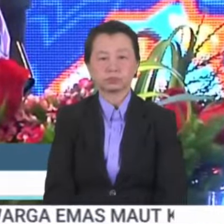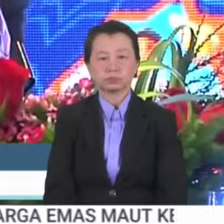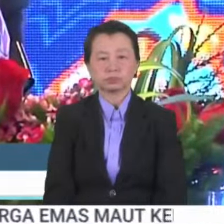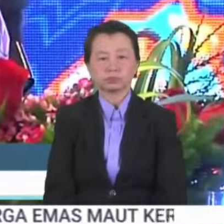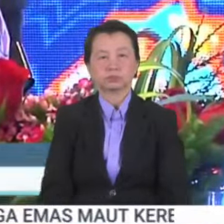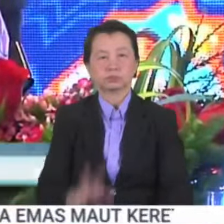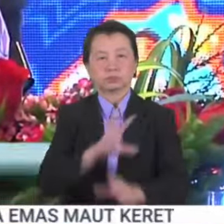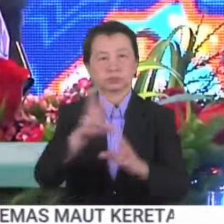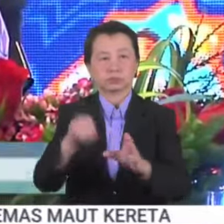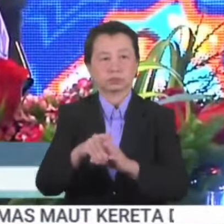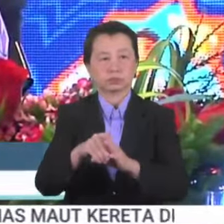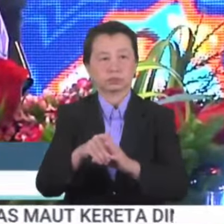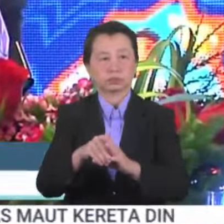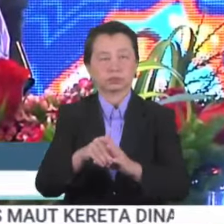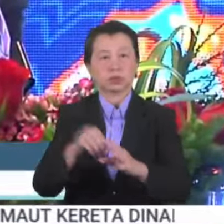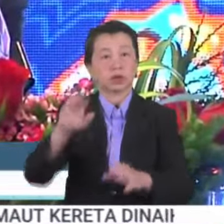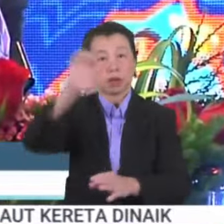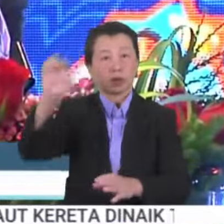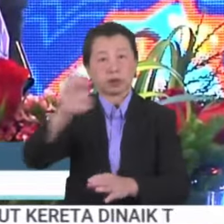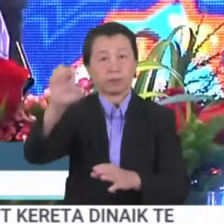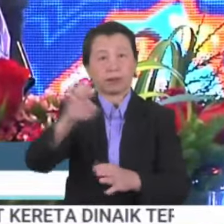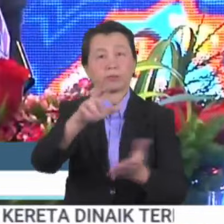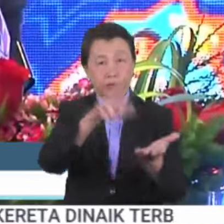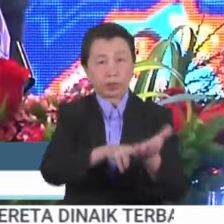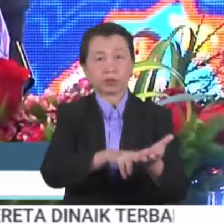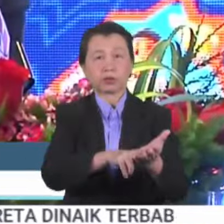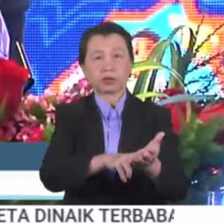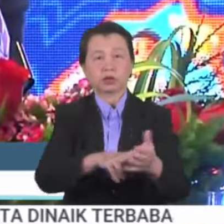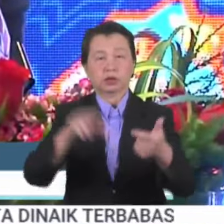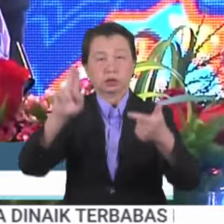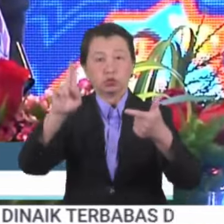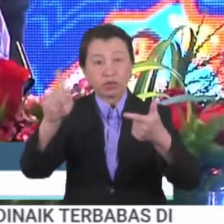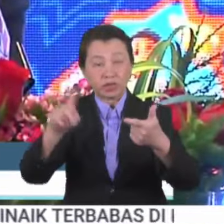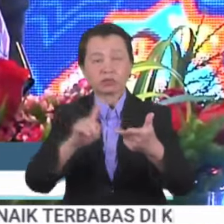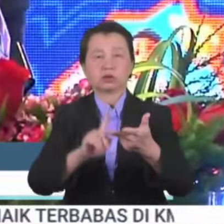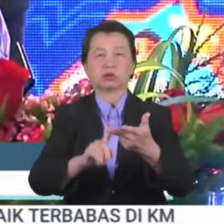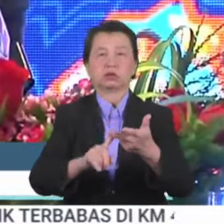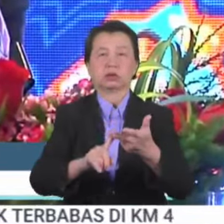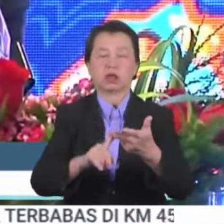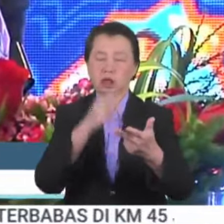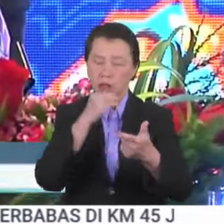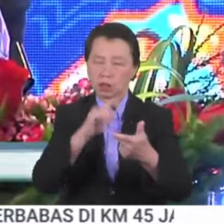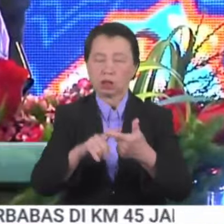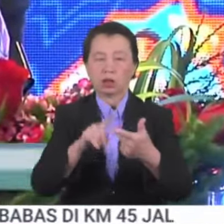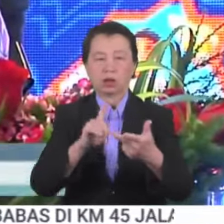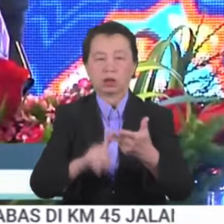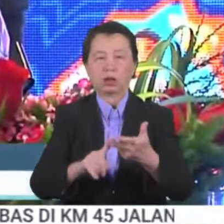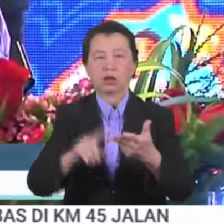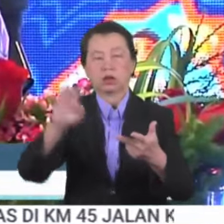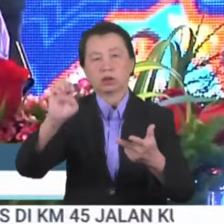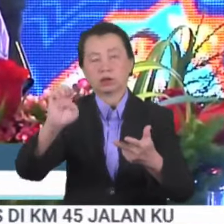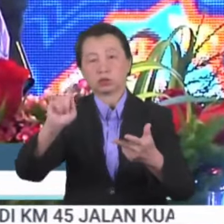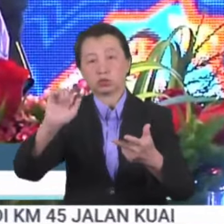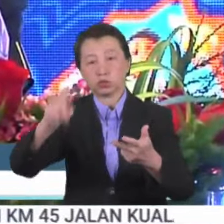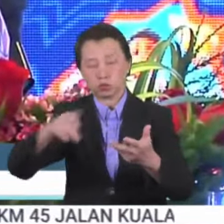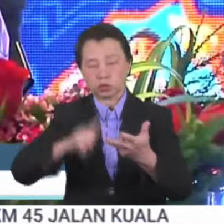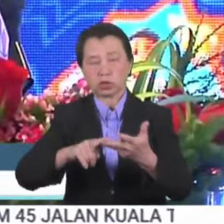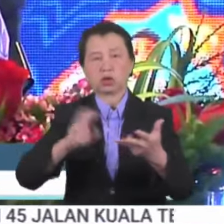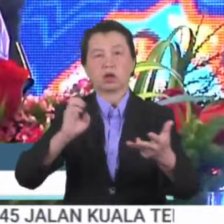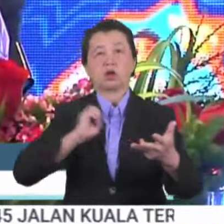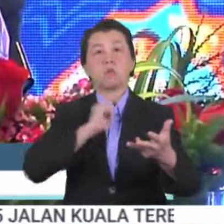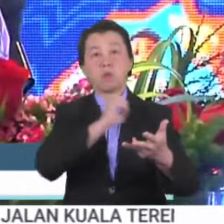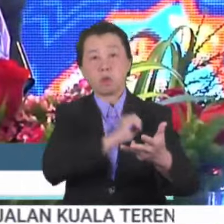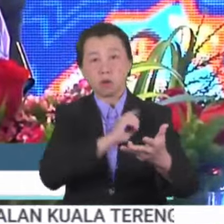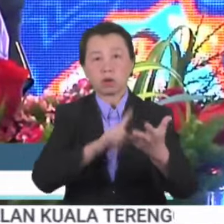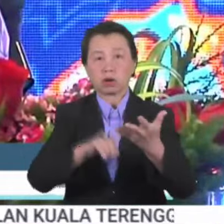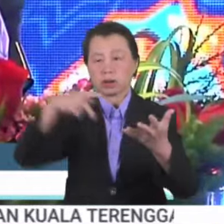Ia termasuk negara-negara seperti di Eropah, UK, you ada di kata Lithuania, Poland,